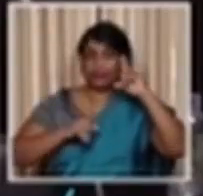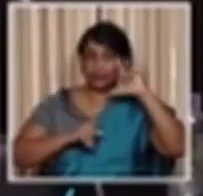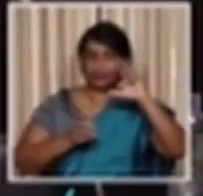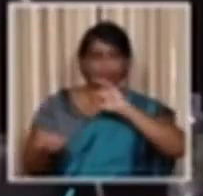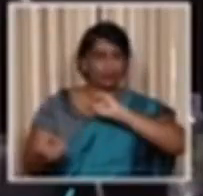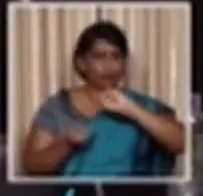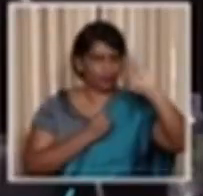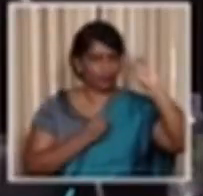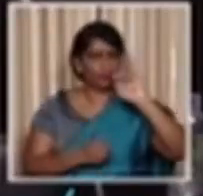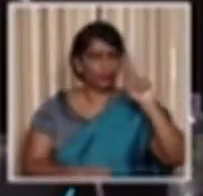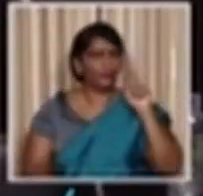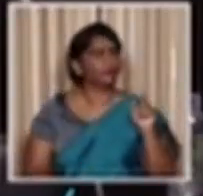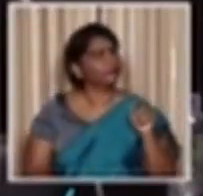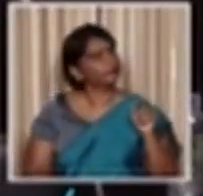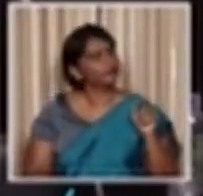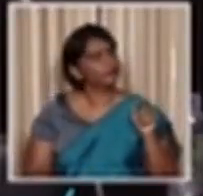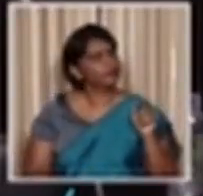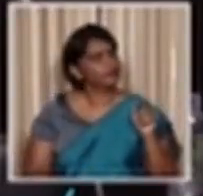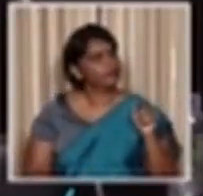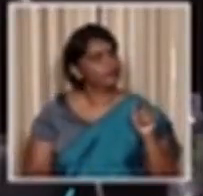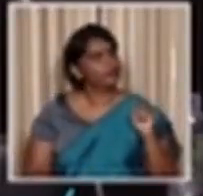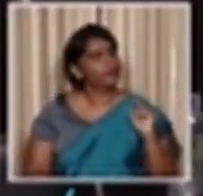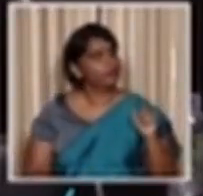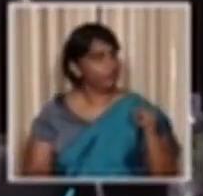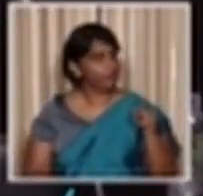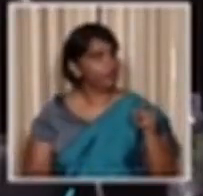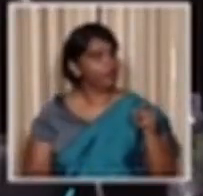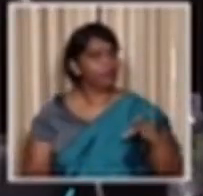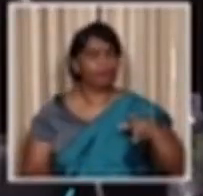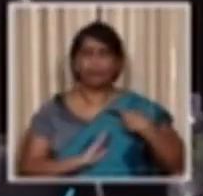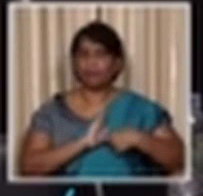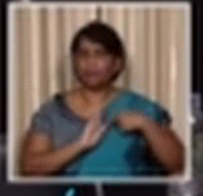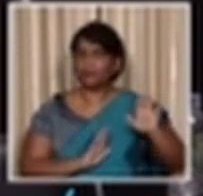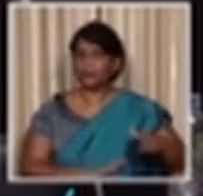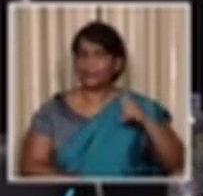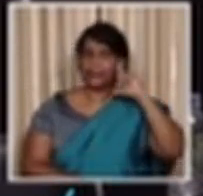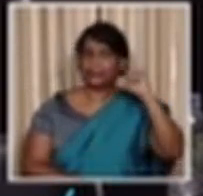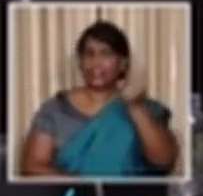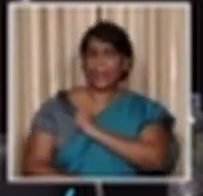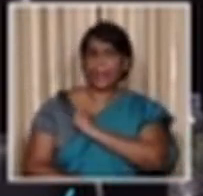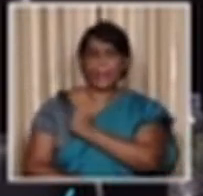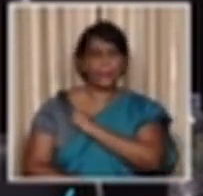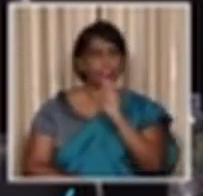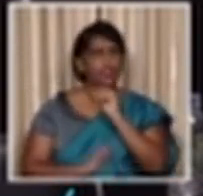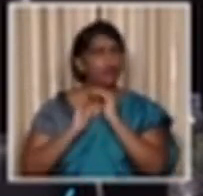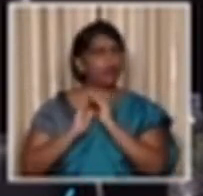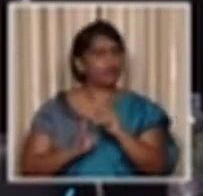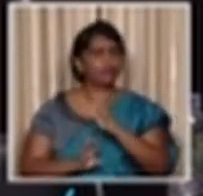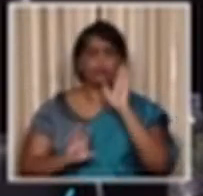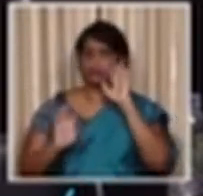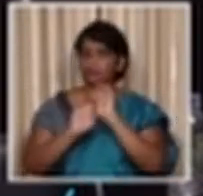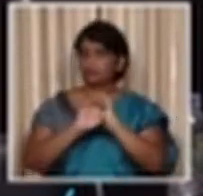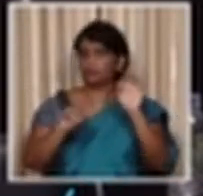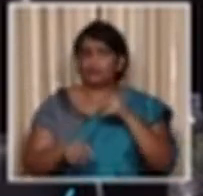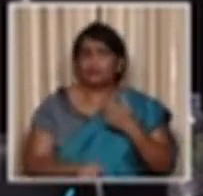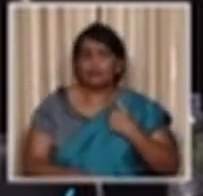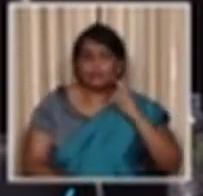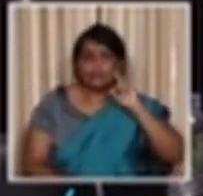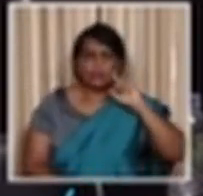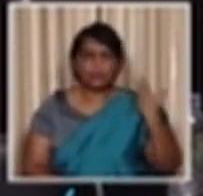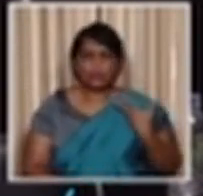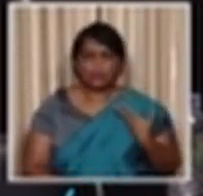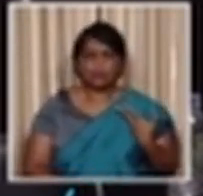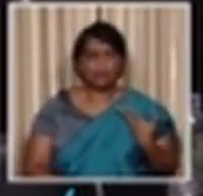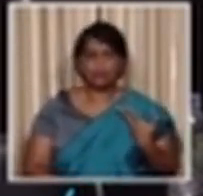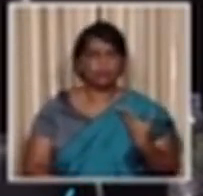යවනවයි කියලා ඒ මෙහි ඉන්න චීන තානාධිපති කාර්යාලයෙන් නිවේදනයක් පවා නිකුත් කරා ඒගොල්ලන් ඒ පිළිබඳව දැනුවත්